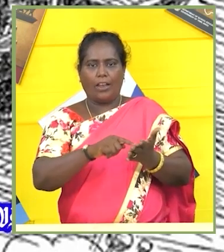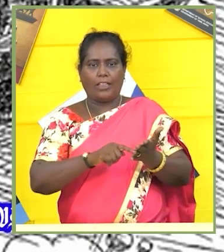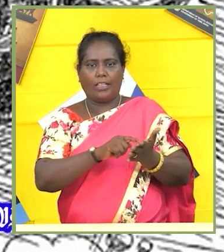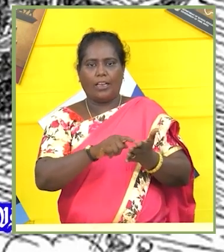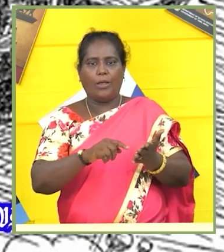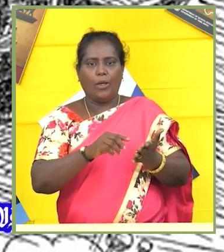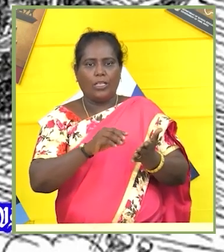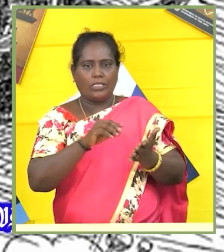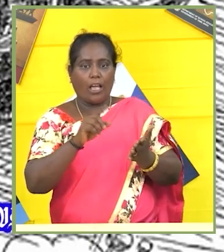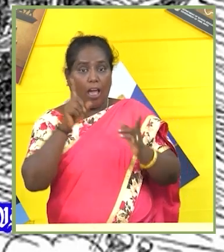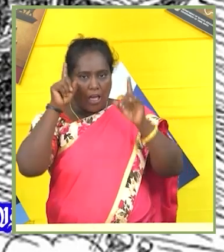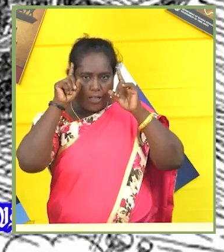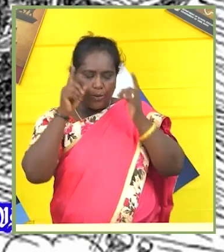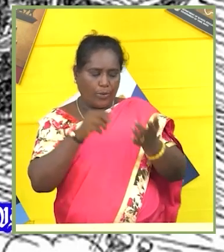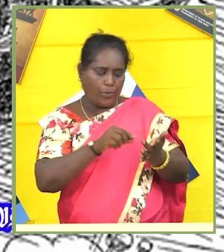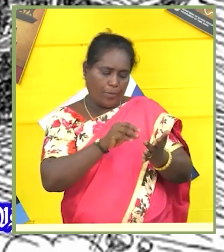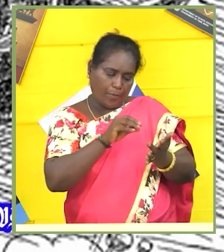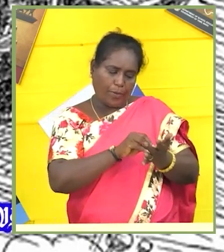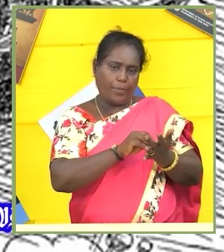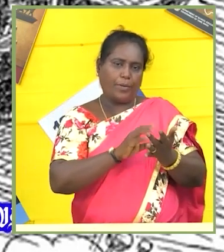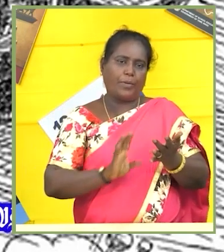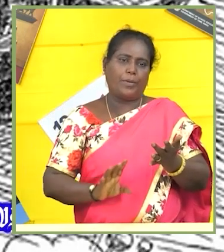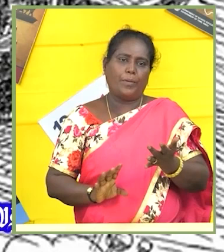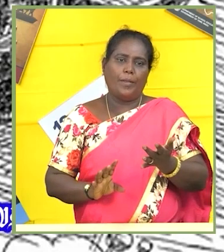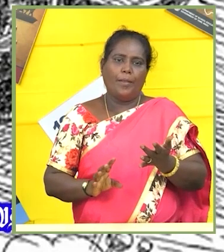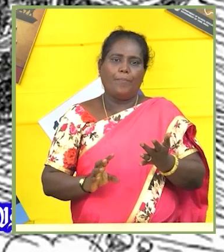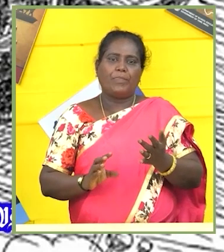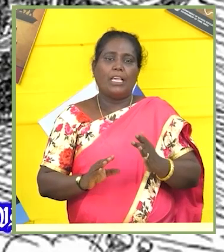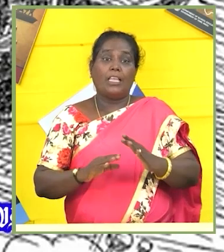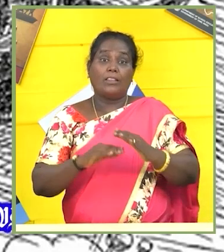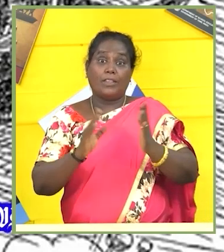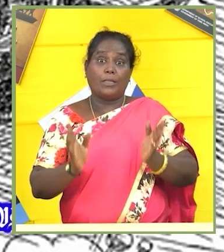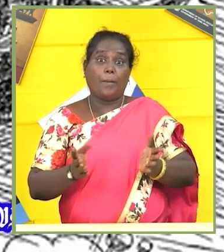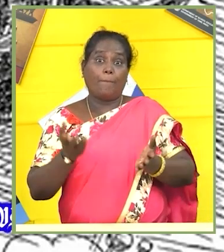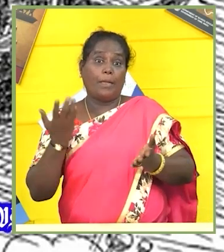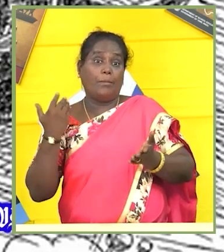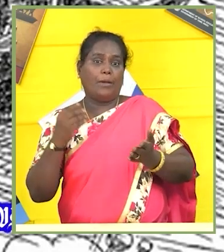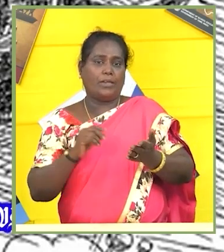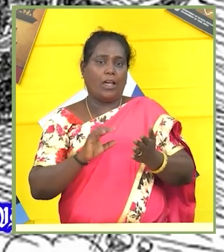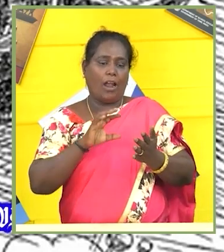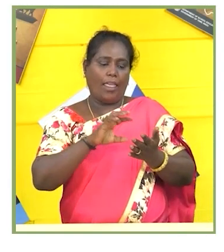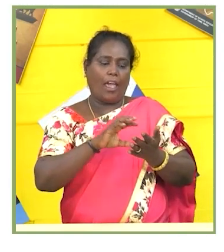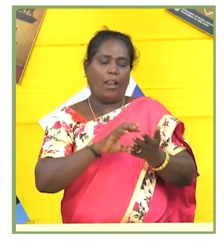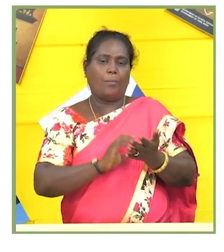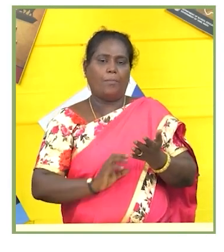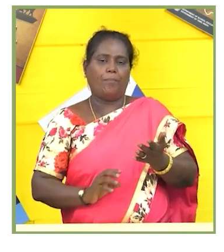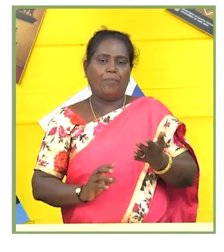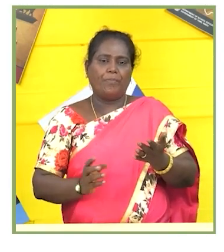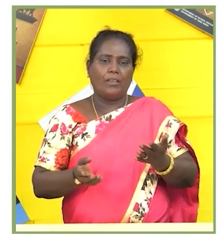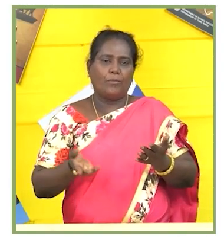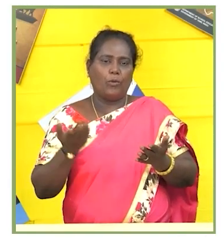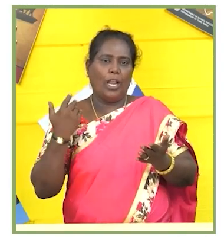1954 வெளியிடப்பட்ட இரண்டனா நாணயத்தில் காளையின் உருவம் பொறிக்கப்பட்டுள்ளது. இந்த ஏறு தழுவுதல்